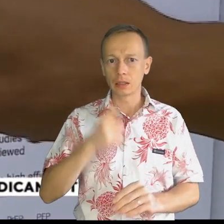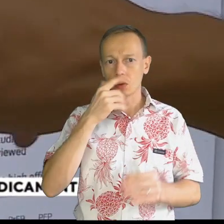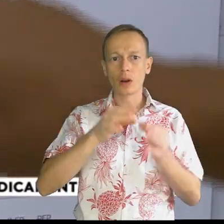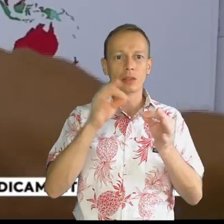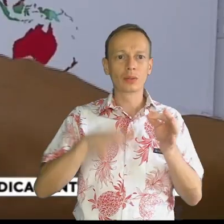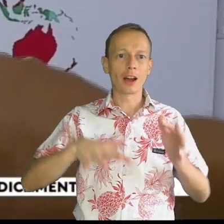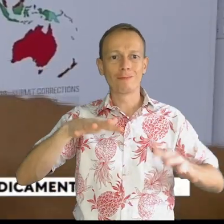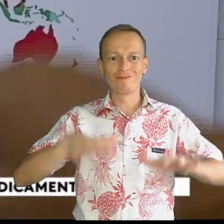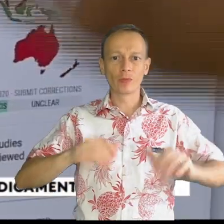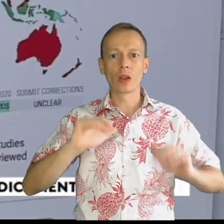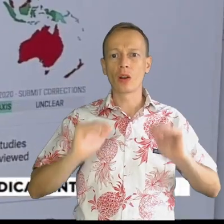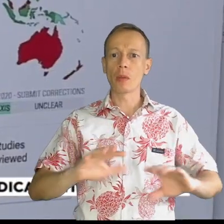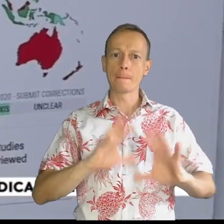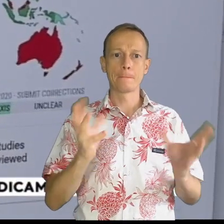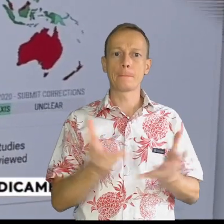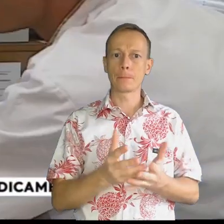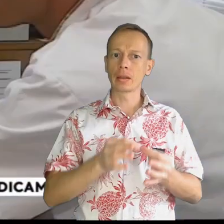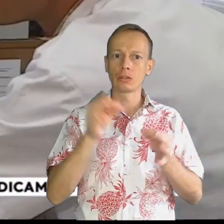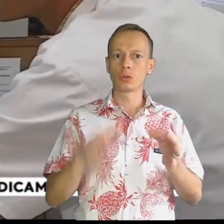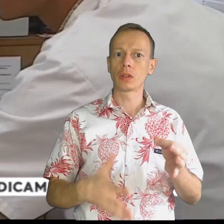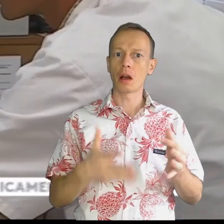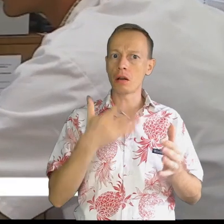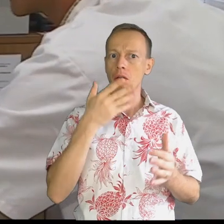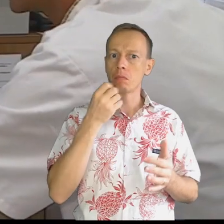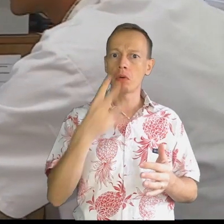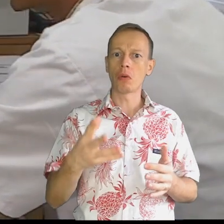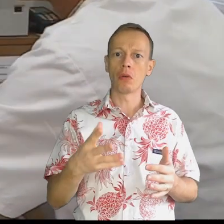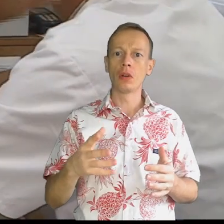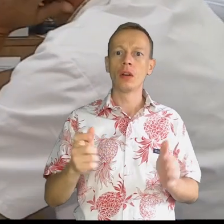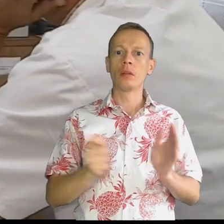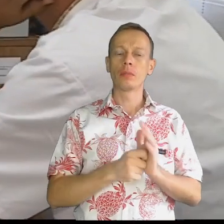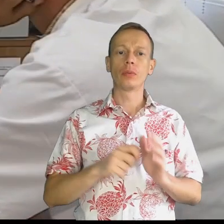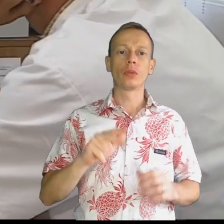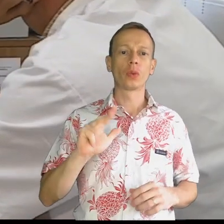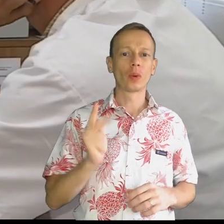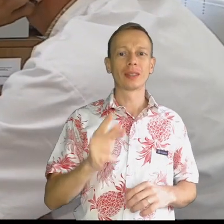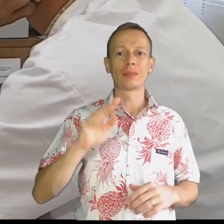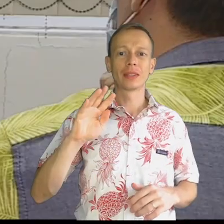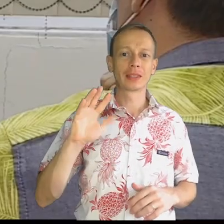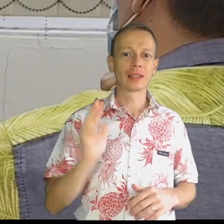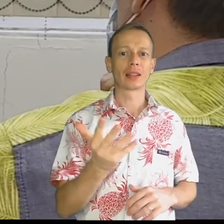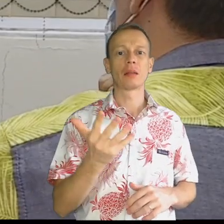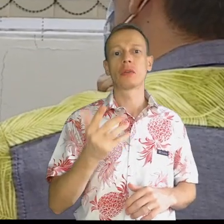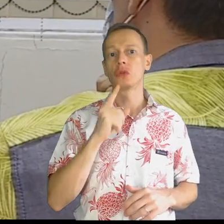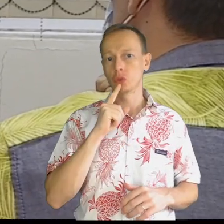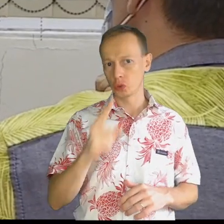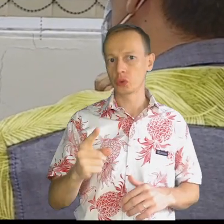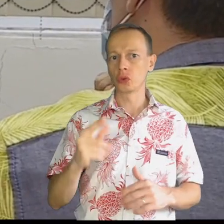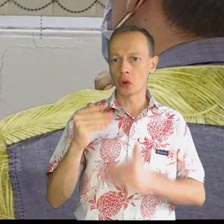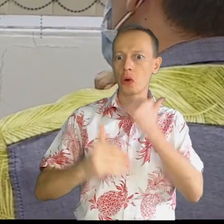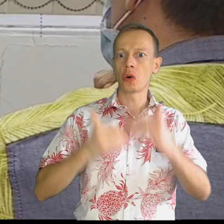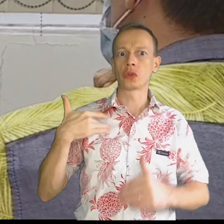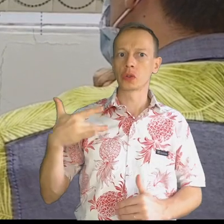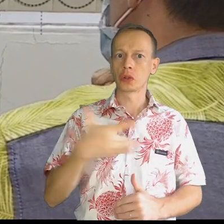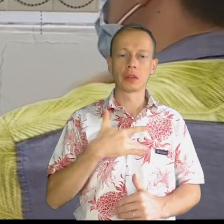même une nette amélioration de l'état de santé de ceux qui prennent le médicament à partir du 3e ou du 5e jour.